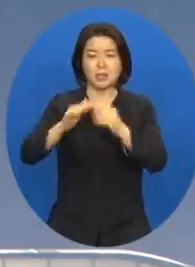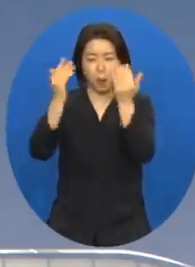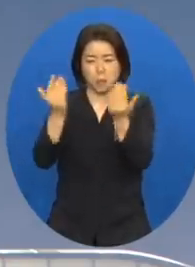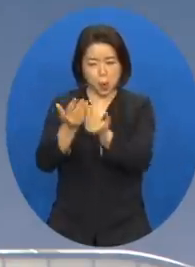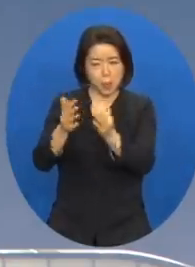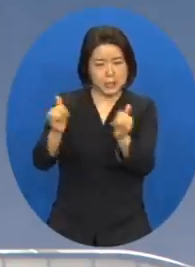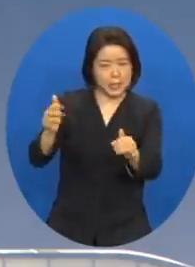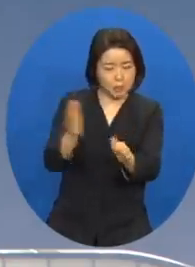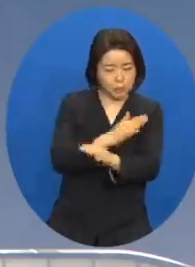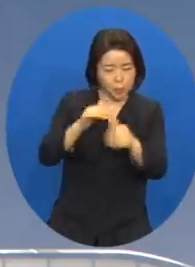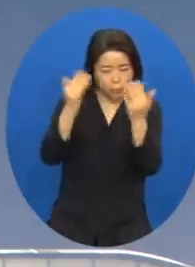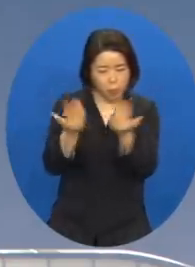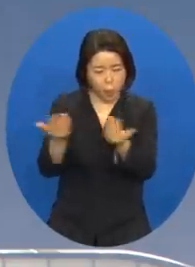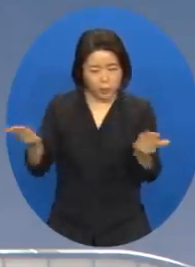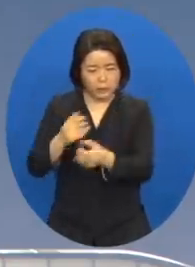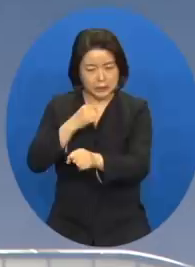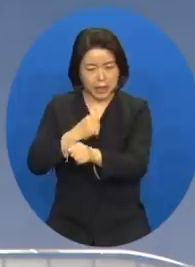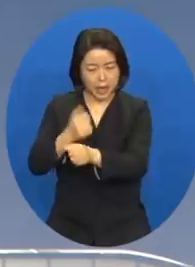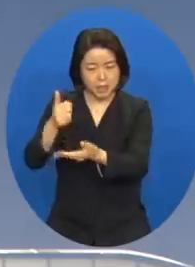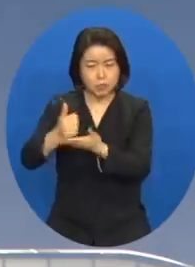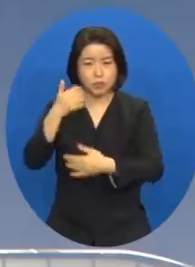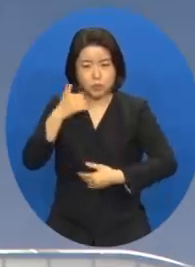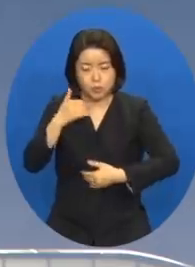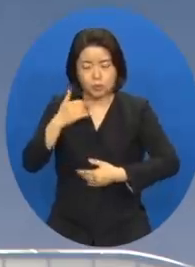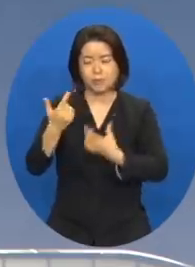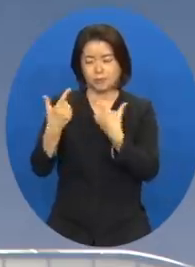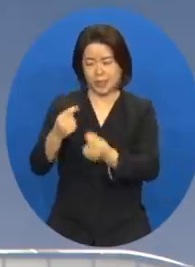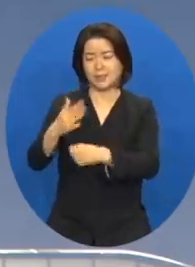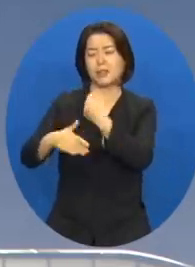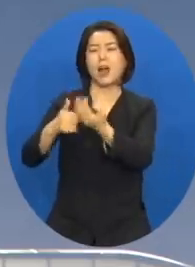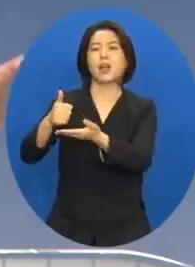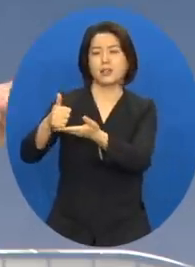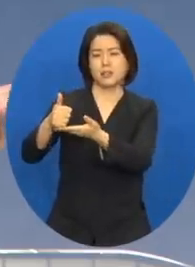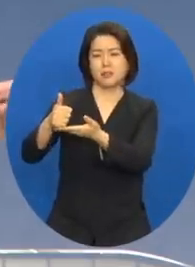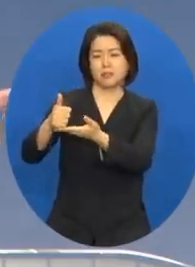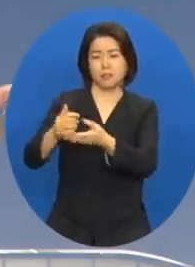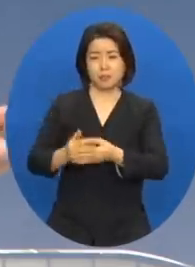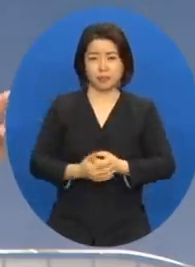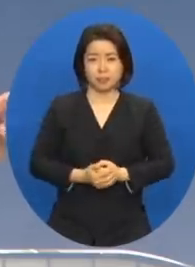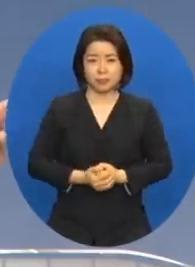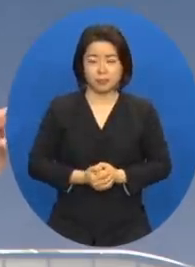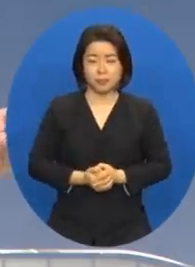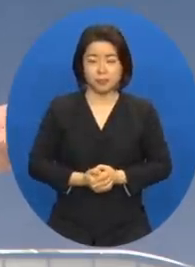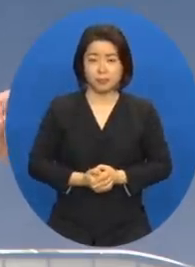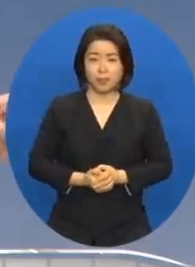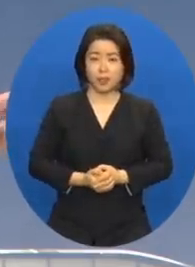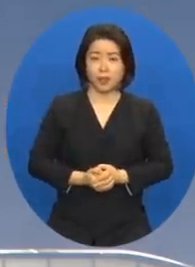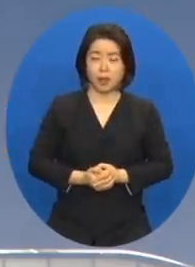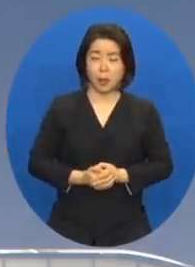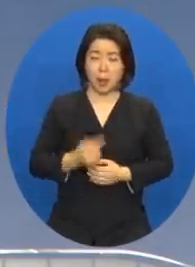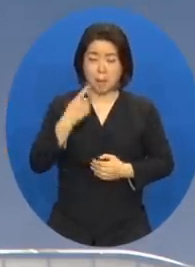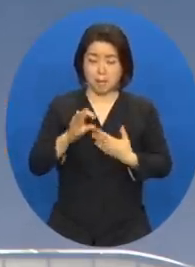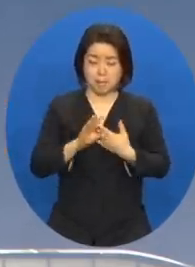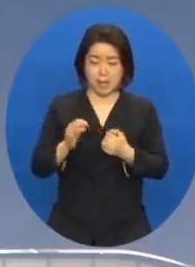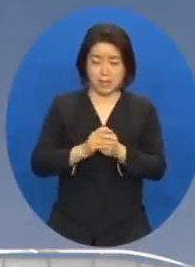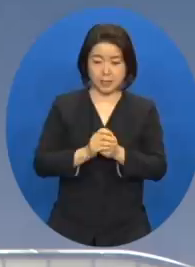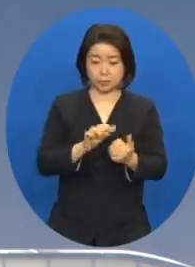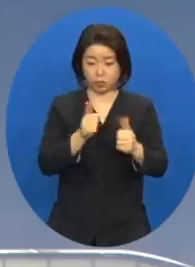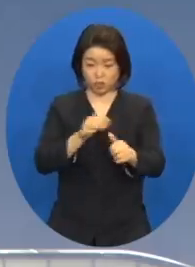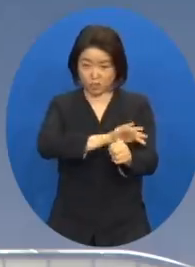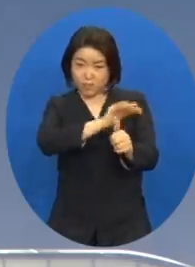모든 일을 하시는 분은 같은 하나님이십니다. 여러분 만약에 장례가 난 가정이 있다고